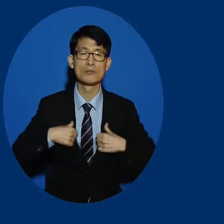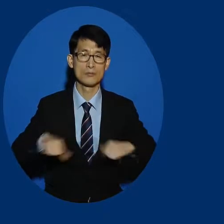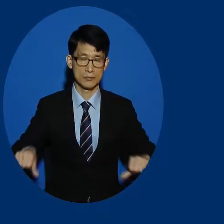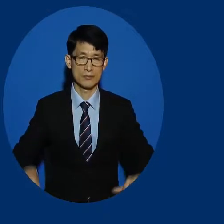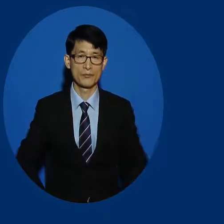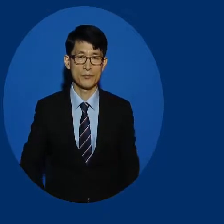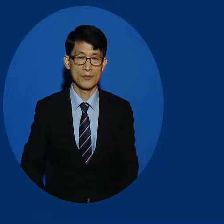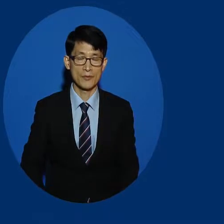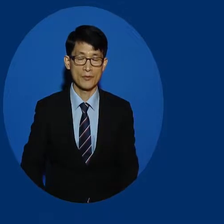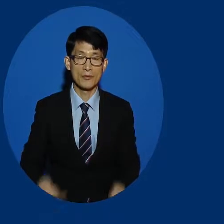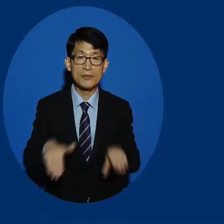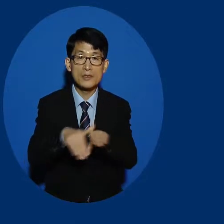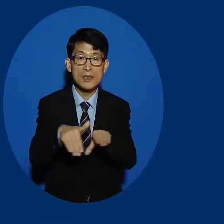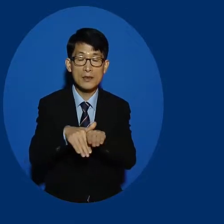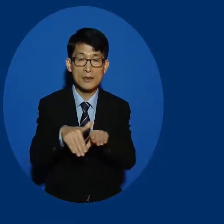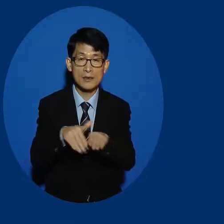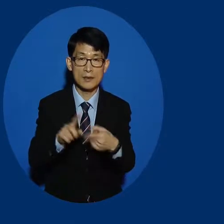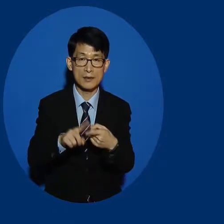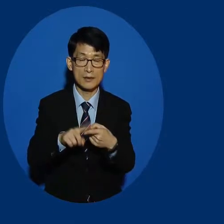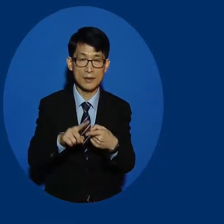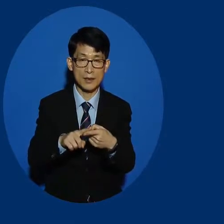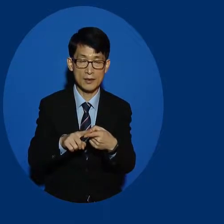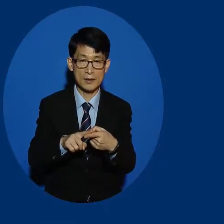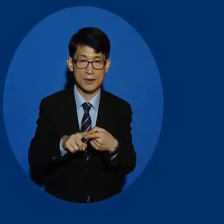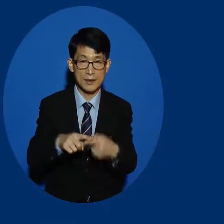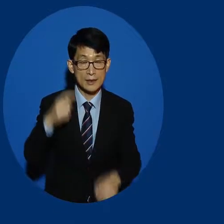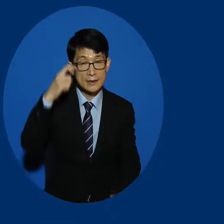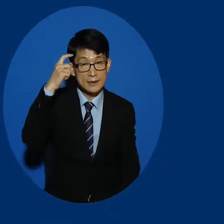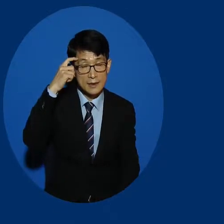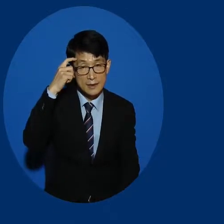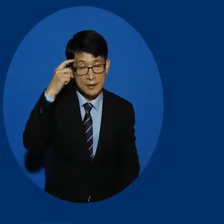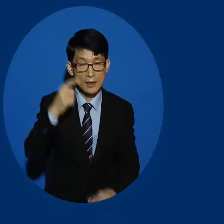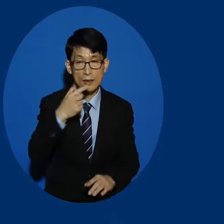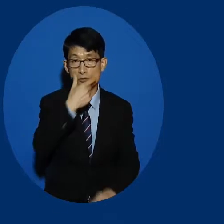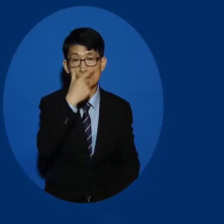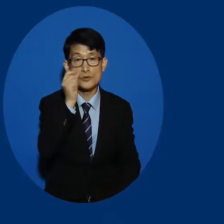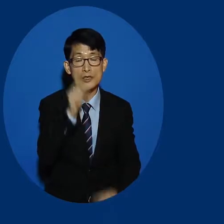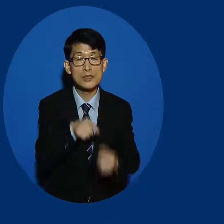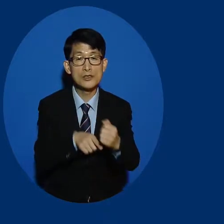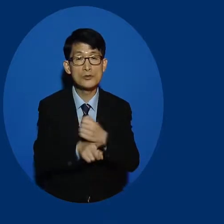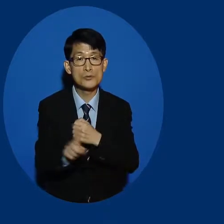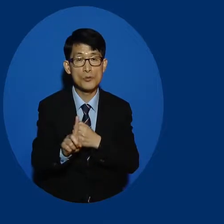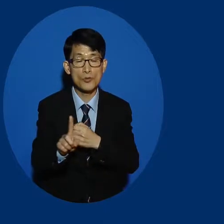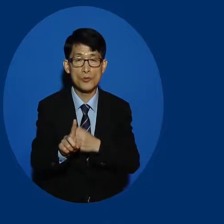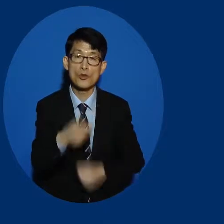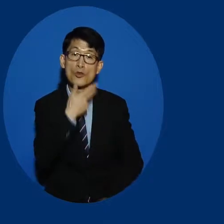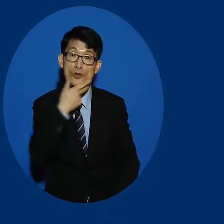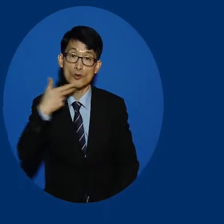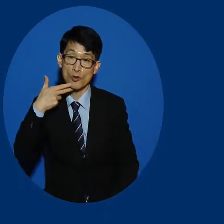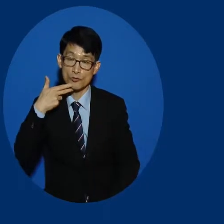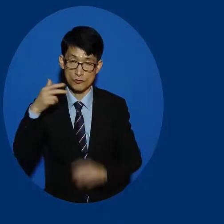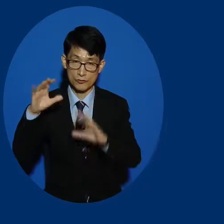우리 영국 BBC에서 매일 아침마다